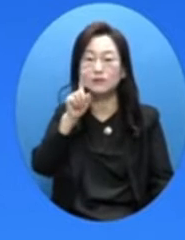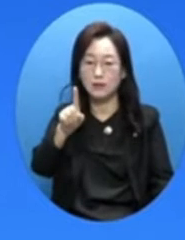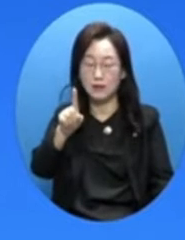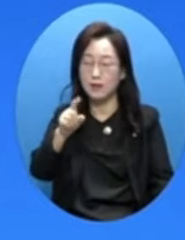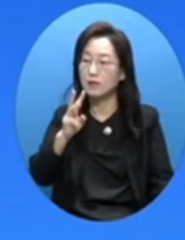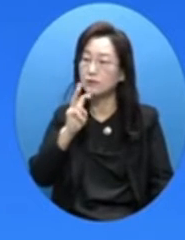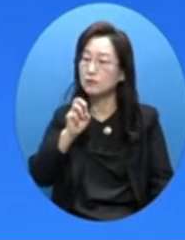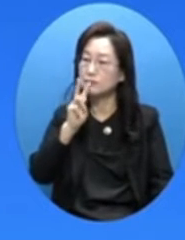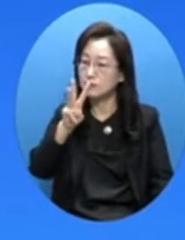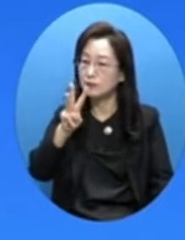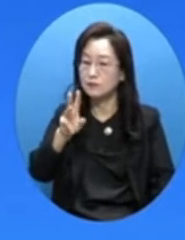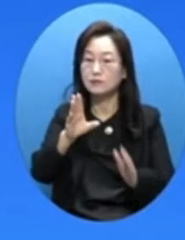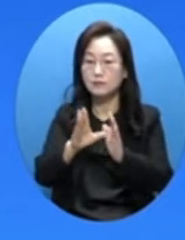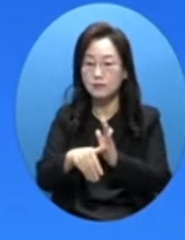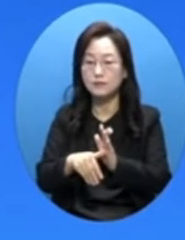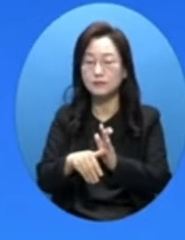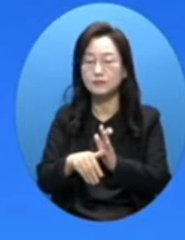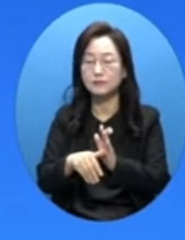그가